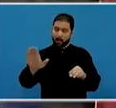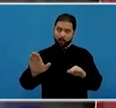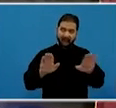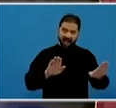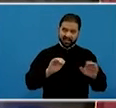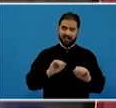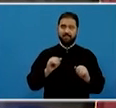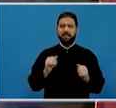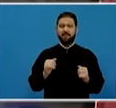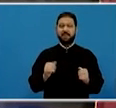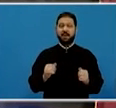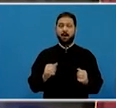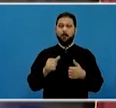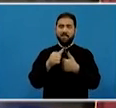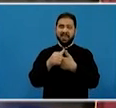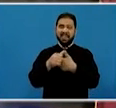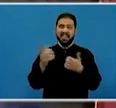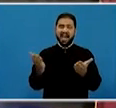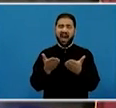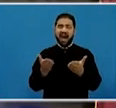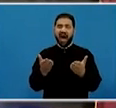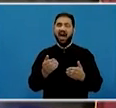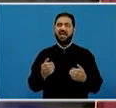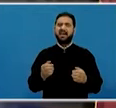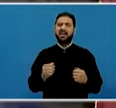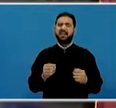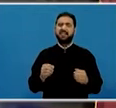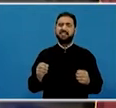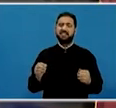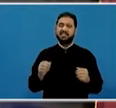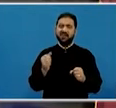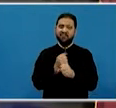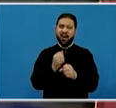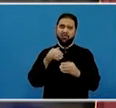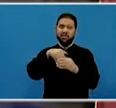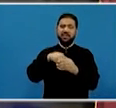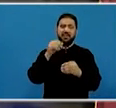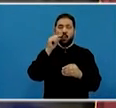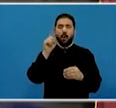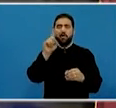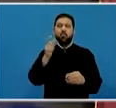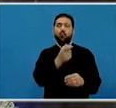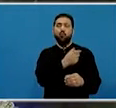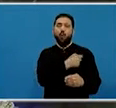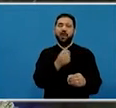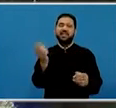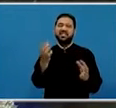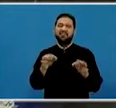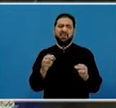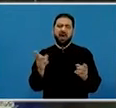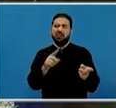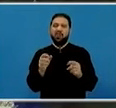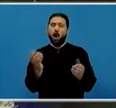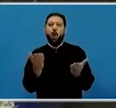Adică prietenia care se stabilește între anumiți oameni nu poate să existe între oricare oameni, oricând.